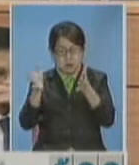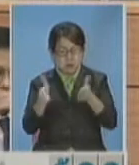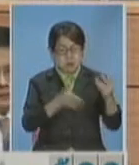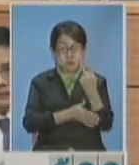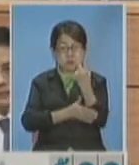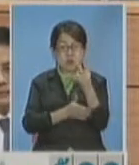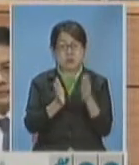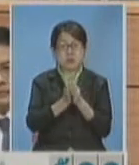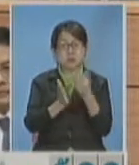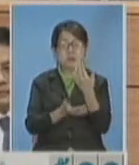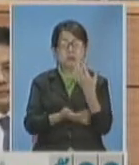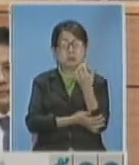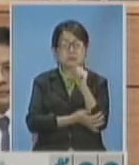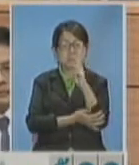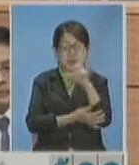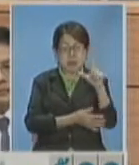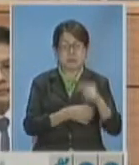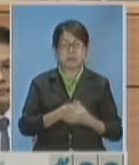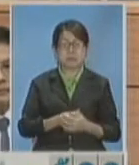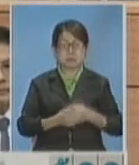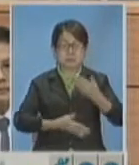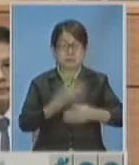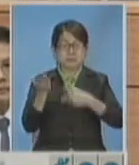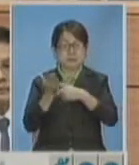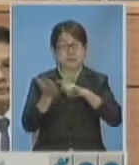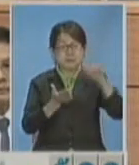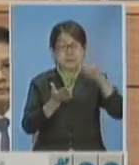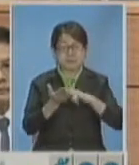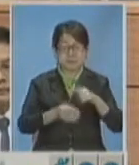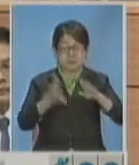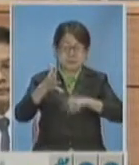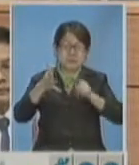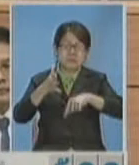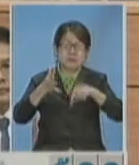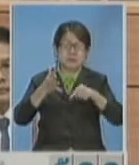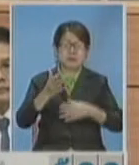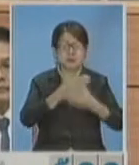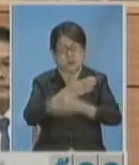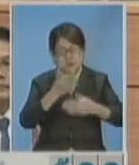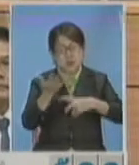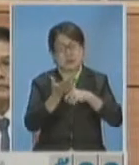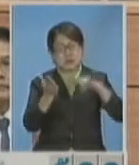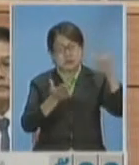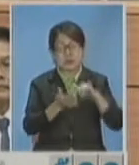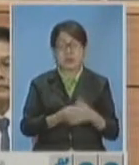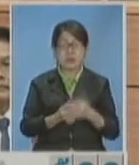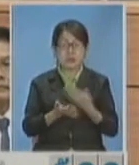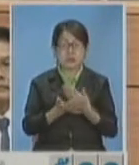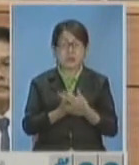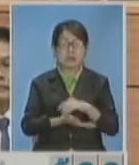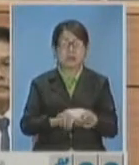บาทหรือห้องขายตั๋วอยู่ชั้นล่างอาคาร3เป็นเงินเกือบ3ล้านบ